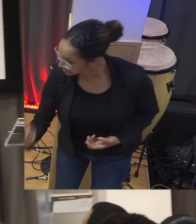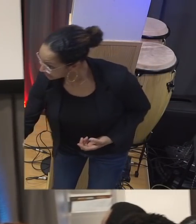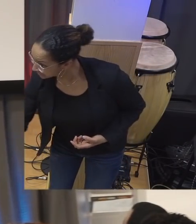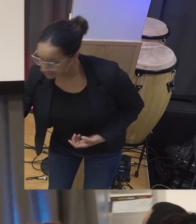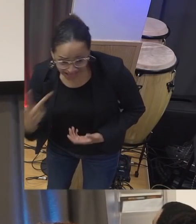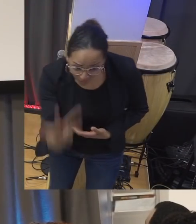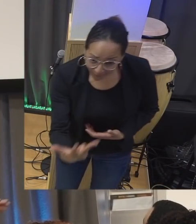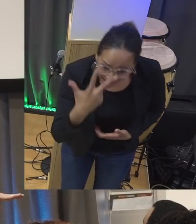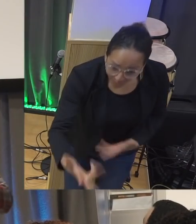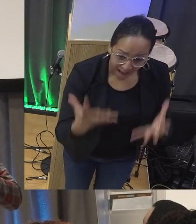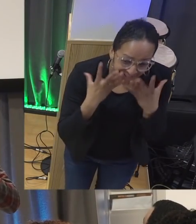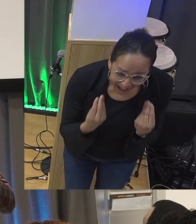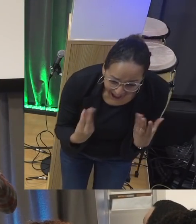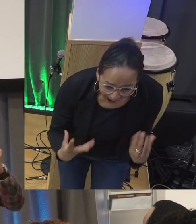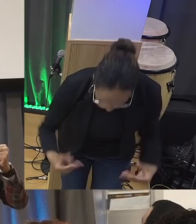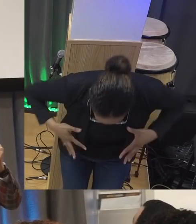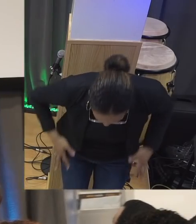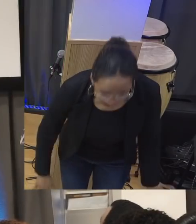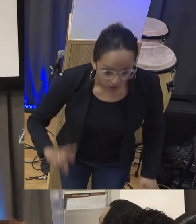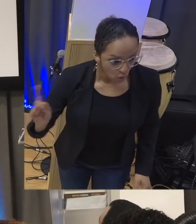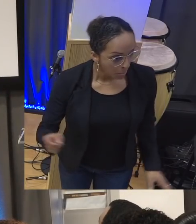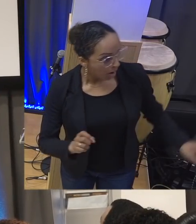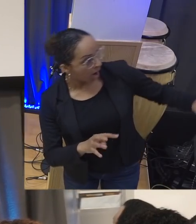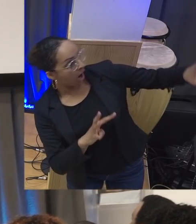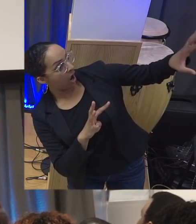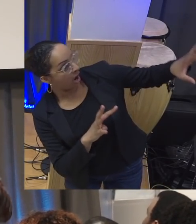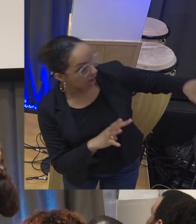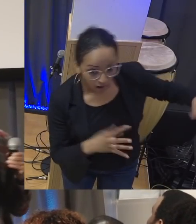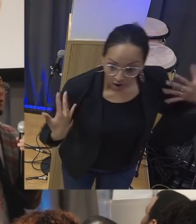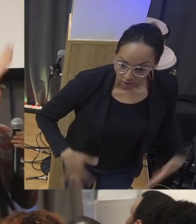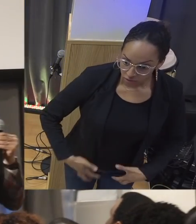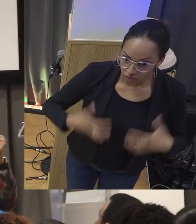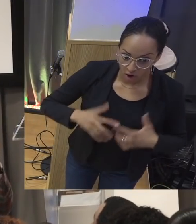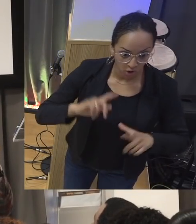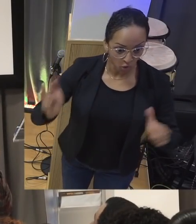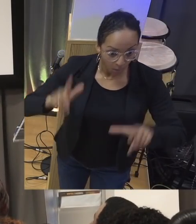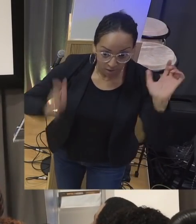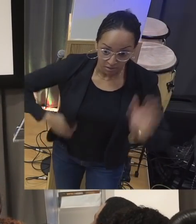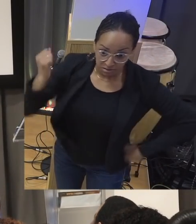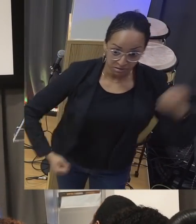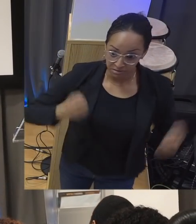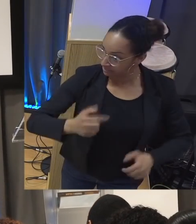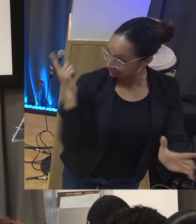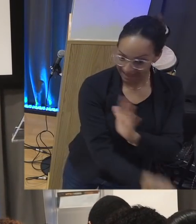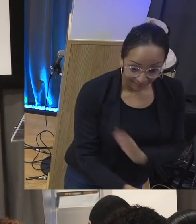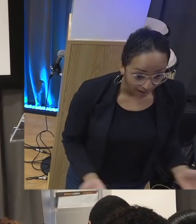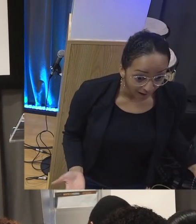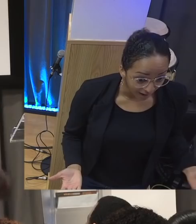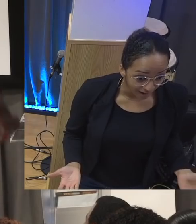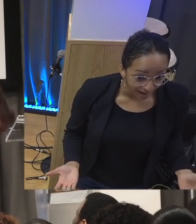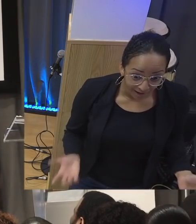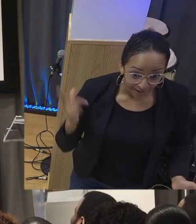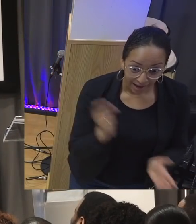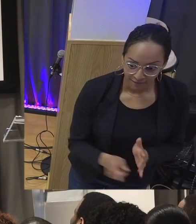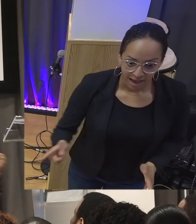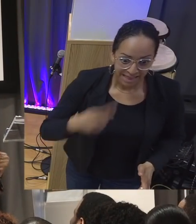barbus, ils rentrent comme ça. Tout le monde est choqué. Ma parole, ça arrive ce matin, tout le monde va courir dans la rue Fondari. Il suffirait qu'ils disent